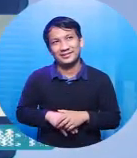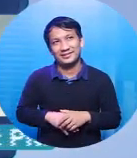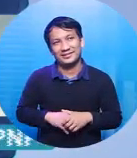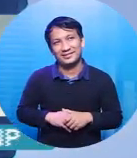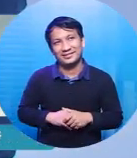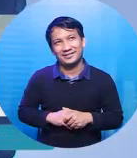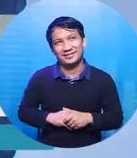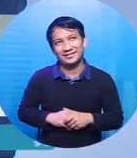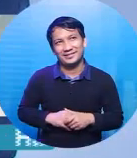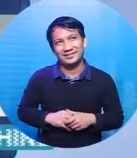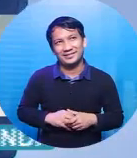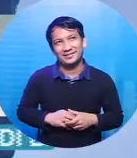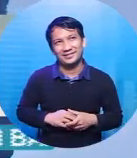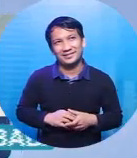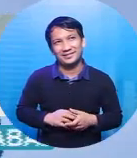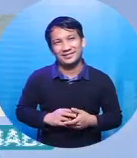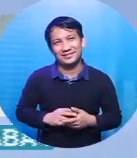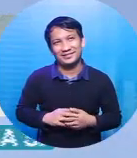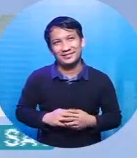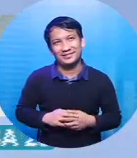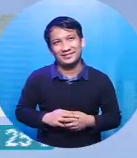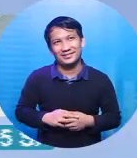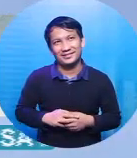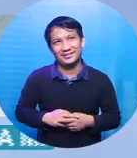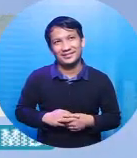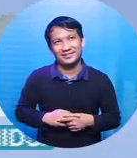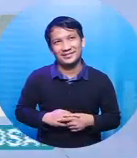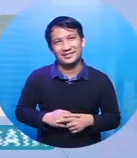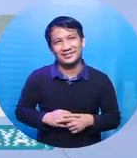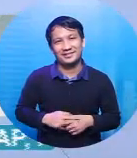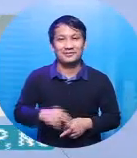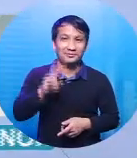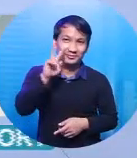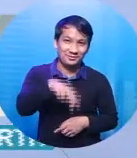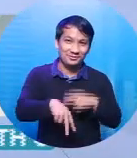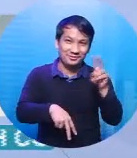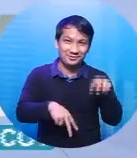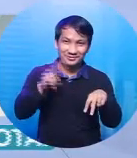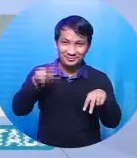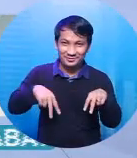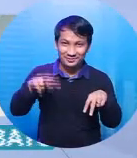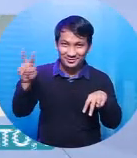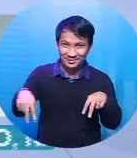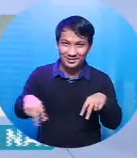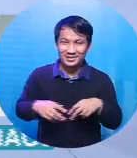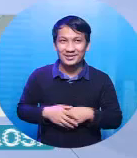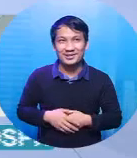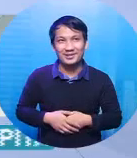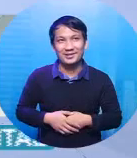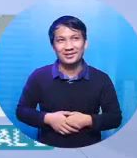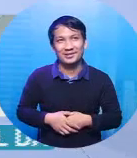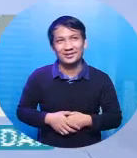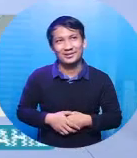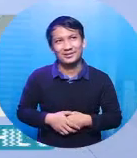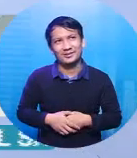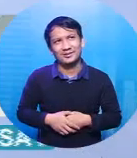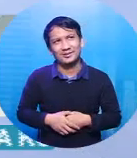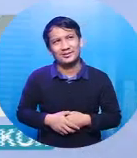Wag ka na maya. Ha? Magkano? Tigto 2K. Ikaw to